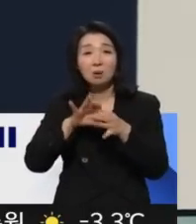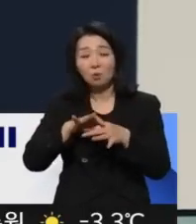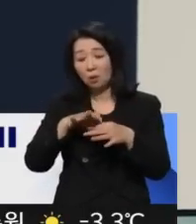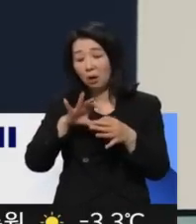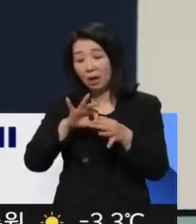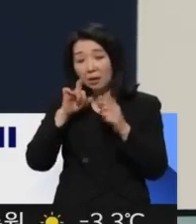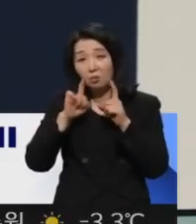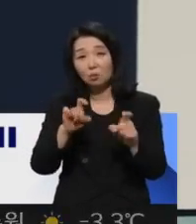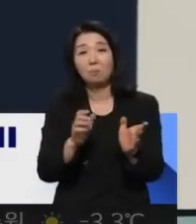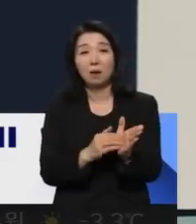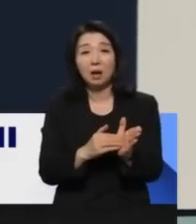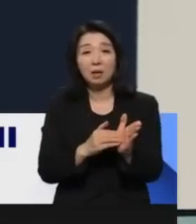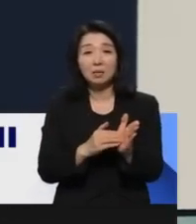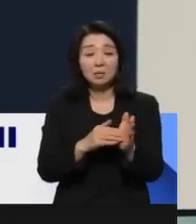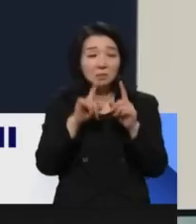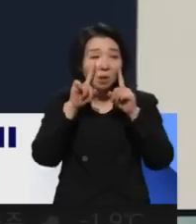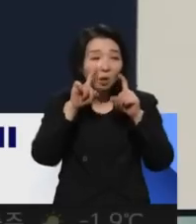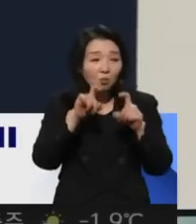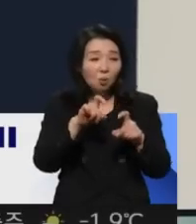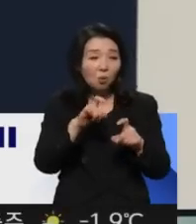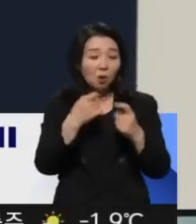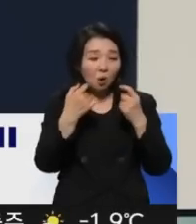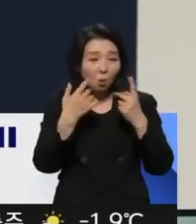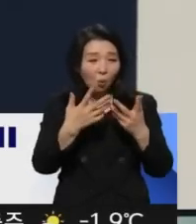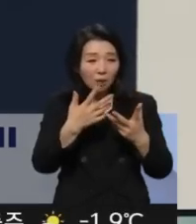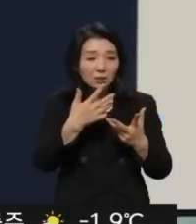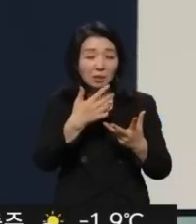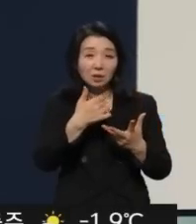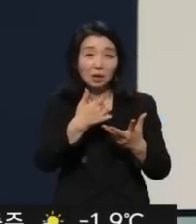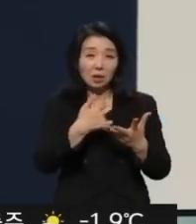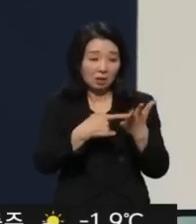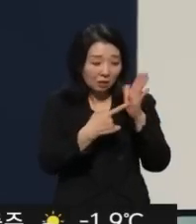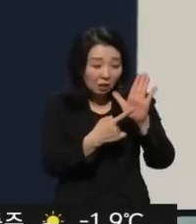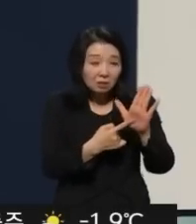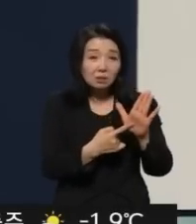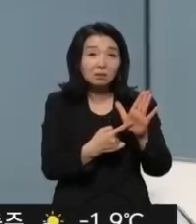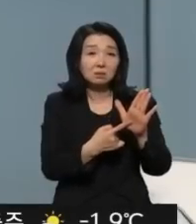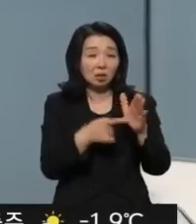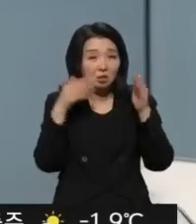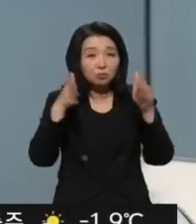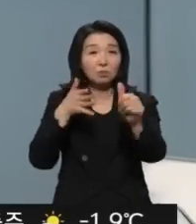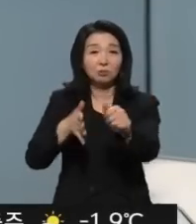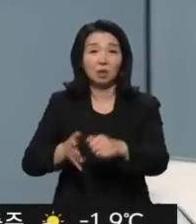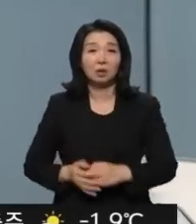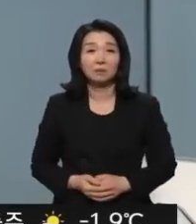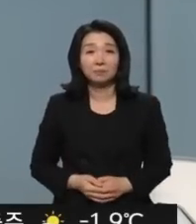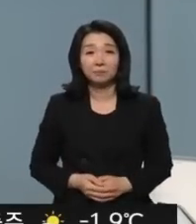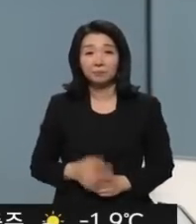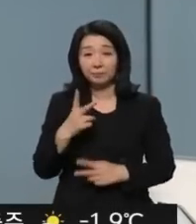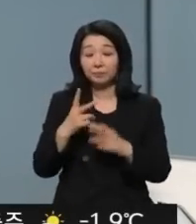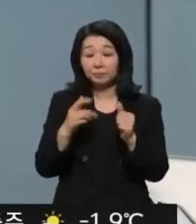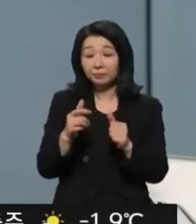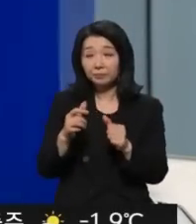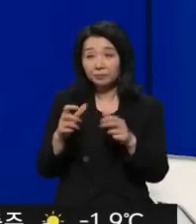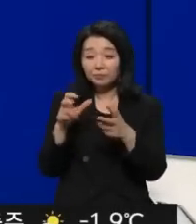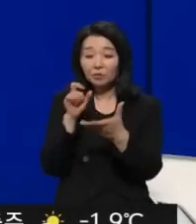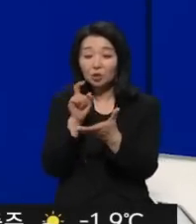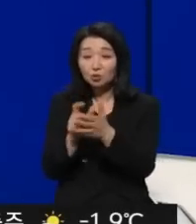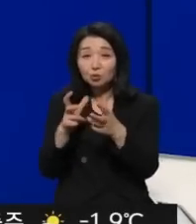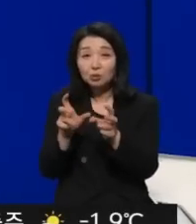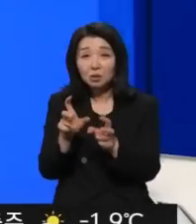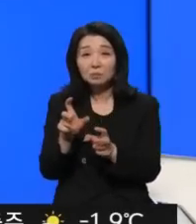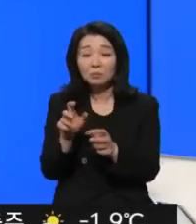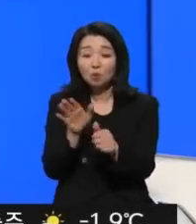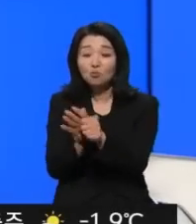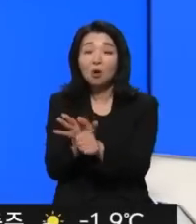등 이미 드러난 의혹의 규명에 집중하게 촉구한다고 꼬집 네, 검찰이 성남 FC 후원금 의혹도 수사 중이잖아요.